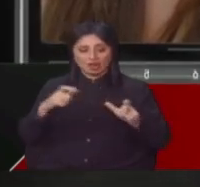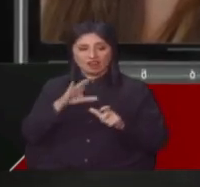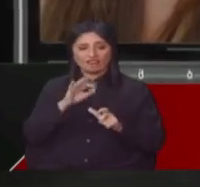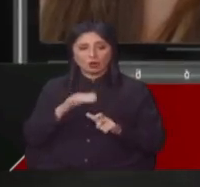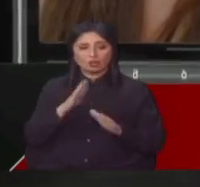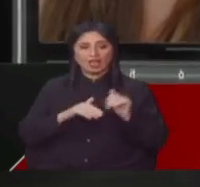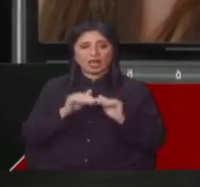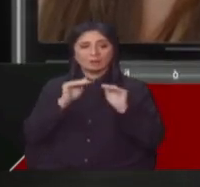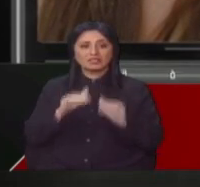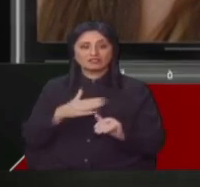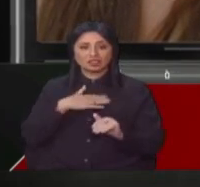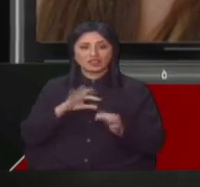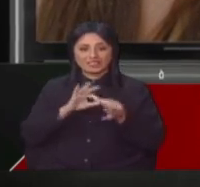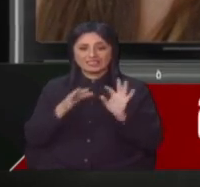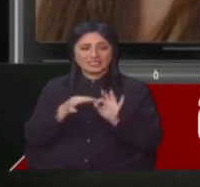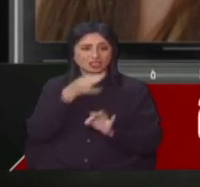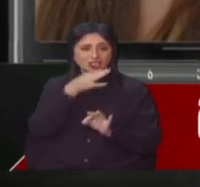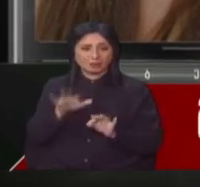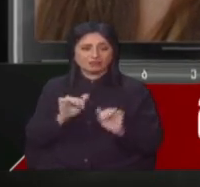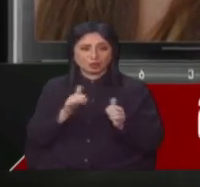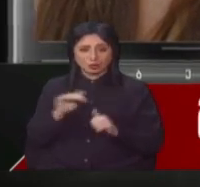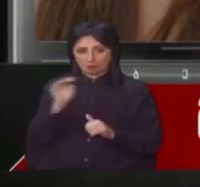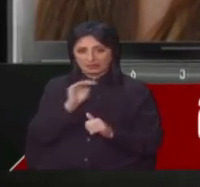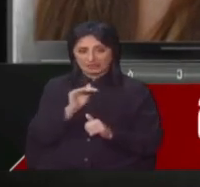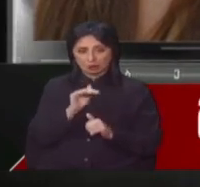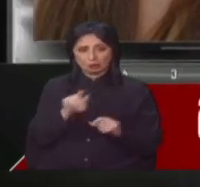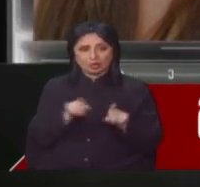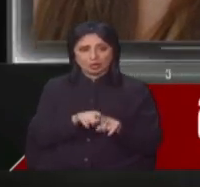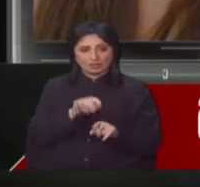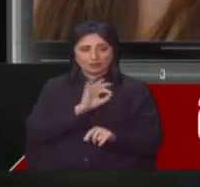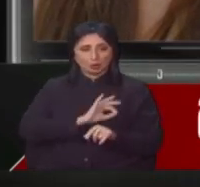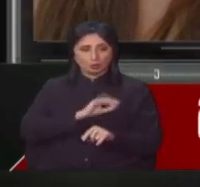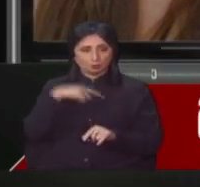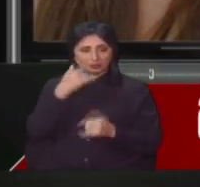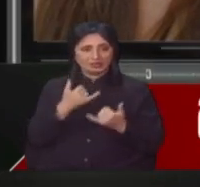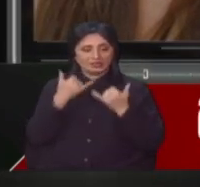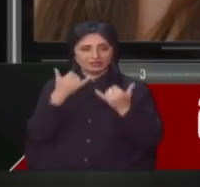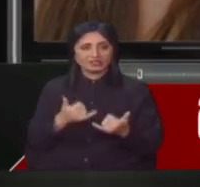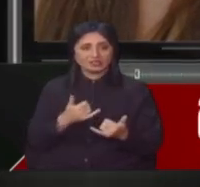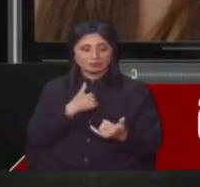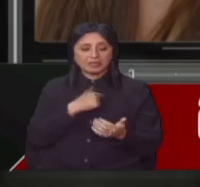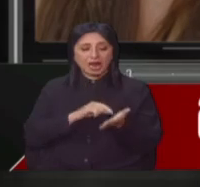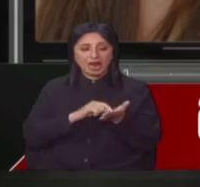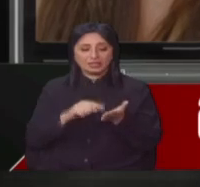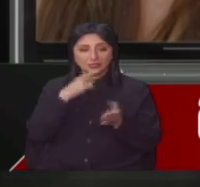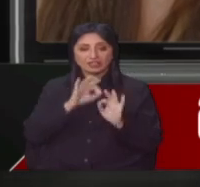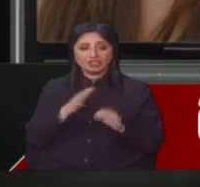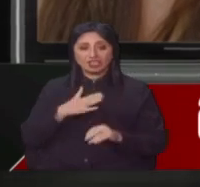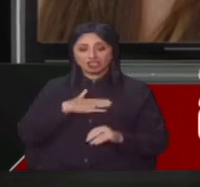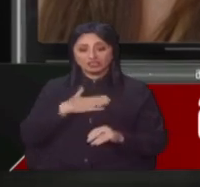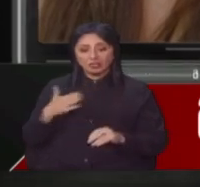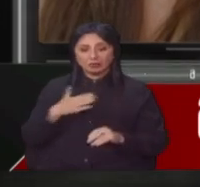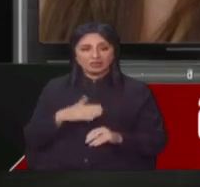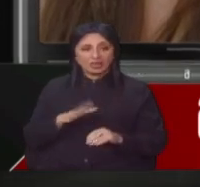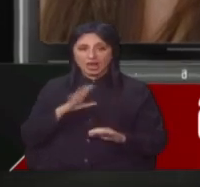რომელიც ხელმისაწვდომია ჩვენს ქსელში ნებისმიერი როგორც ფიზიკური, ასევე იურიდიული პირისთვის, მე ხაზგასმით აღმოჩნდა, რომ ჩვენი